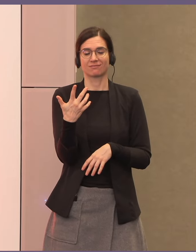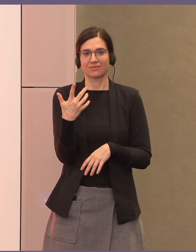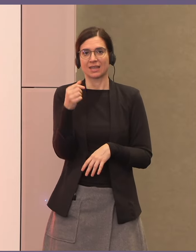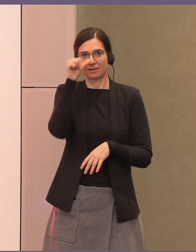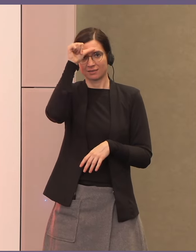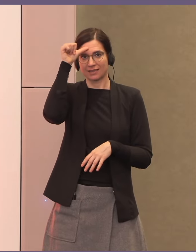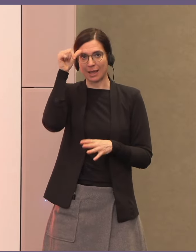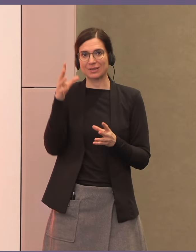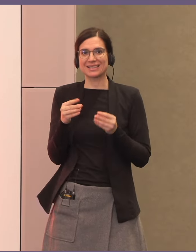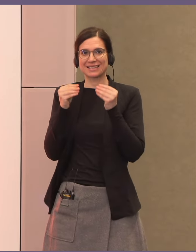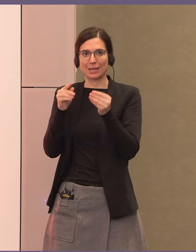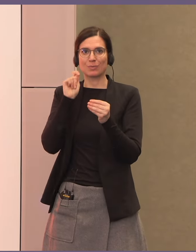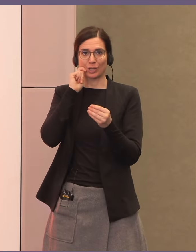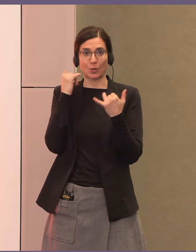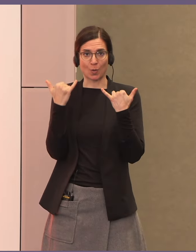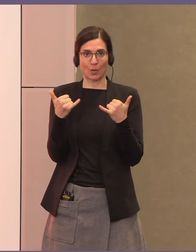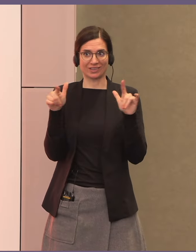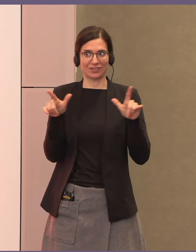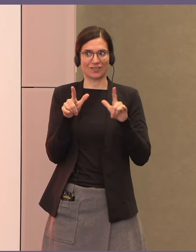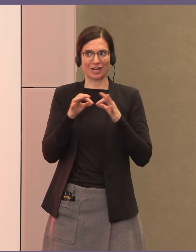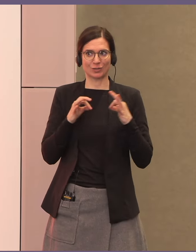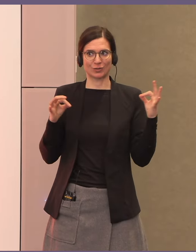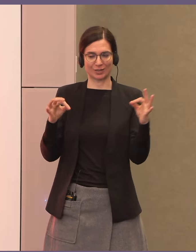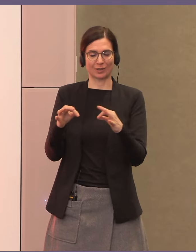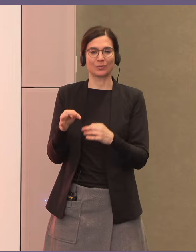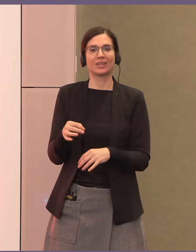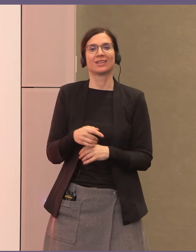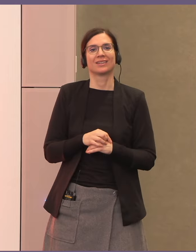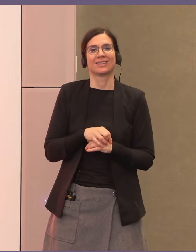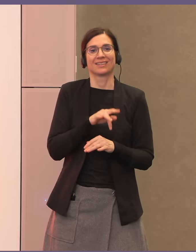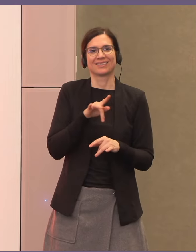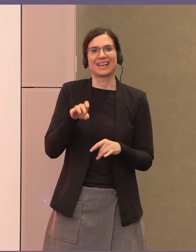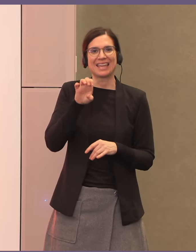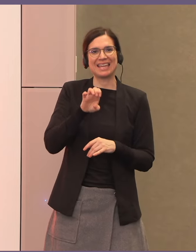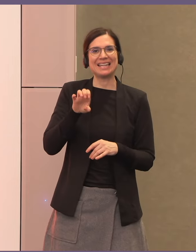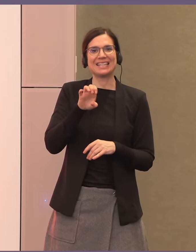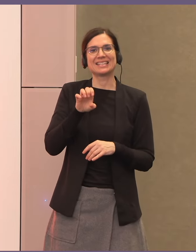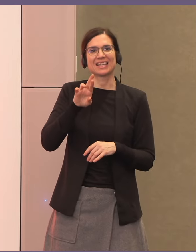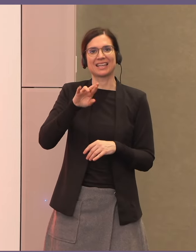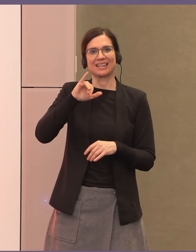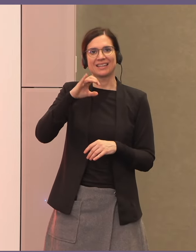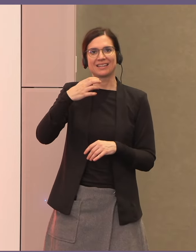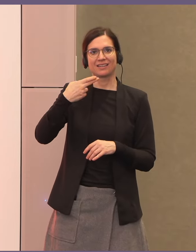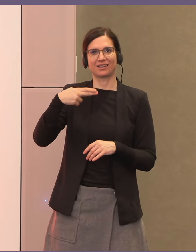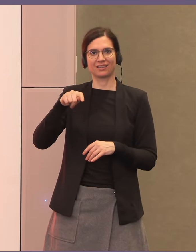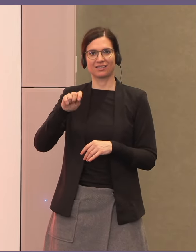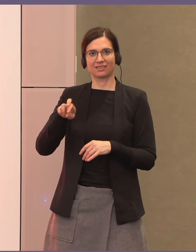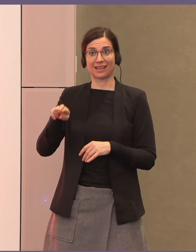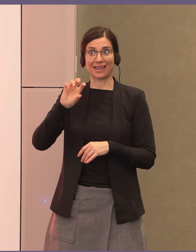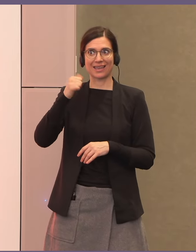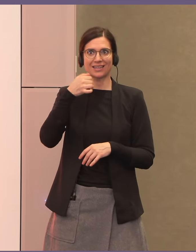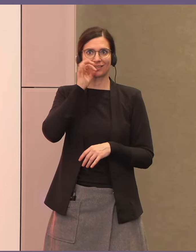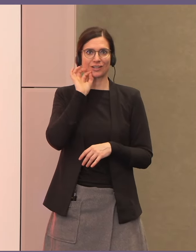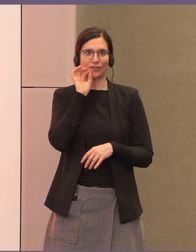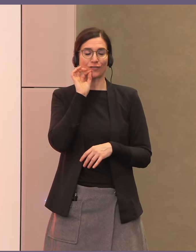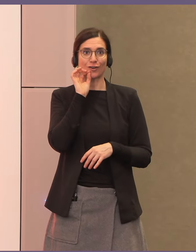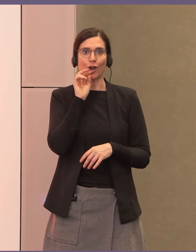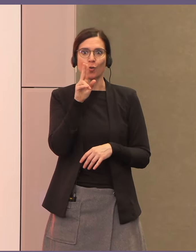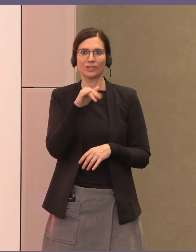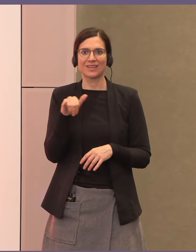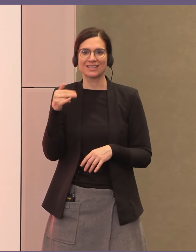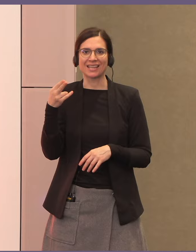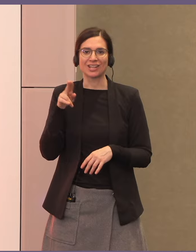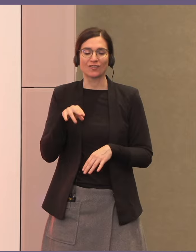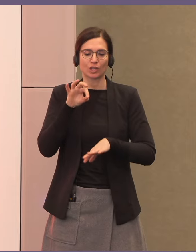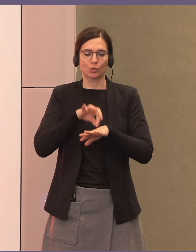Namensgeberin unseres heutigen Veranstaltungsraums, die Romanistin Elise Richter, als erste Frau an der Universität Wien habilitieren,